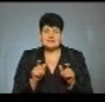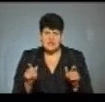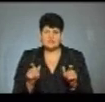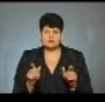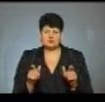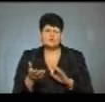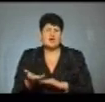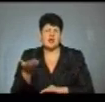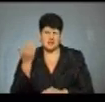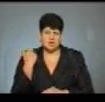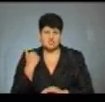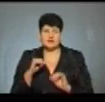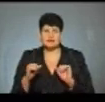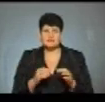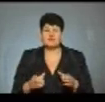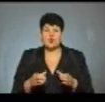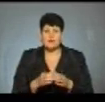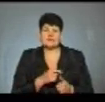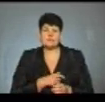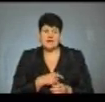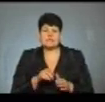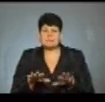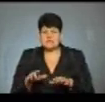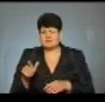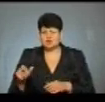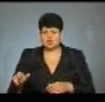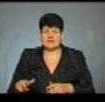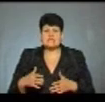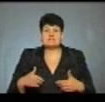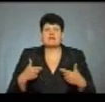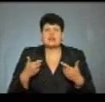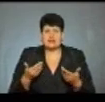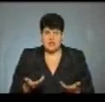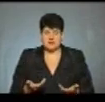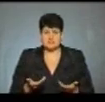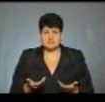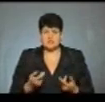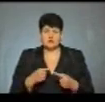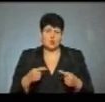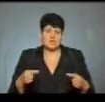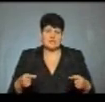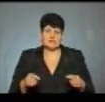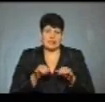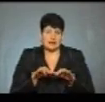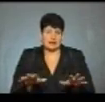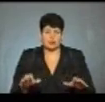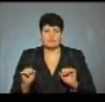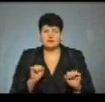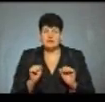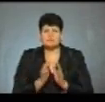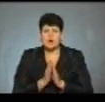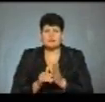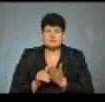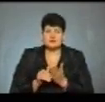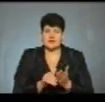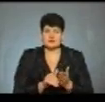раніше керівництво громади, депутати, місцеві жителі зверталися до різних гілок влади з проханням